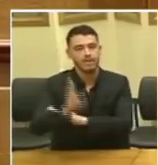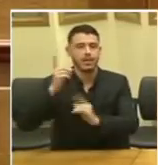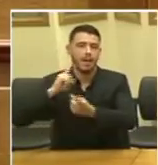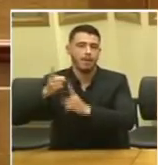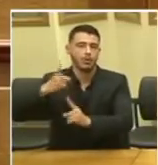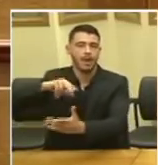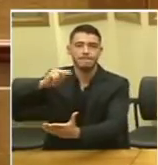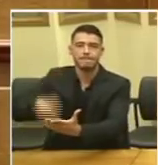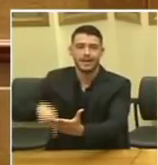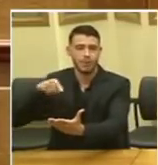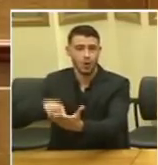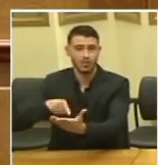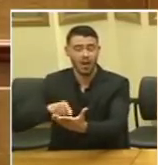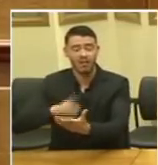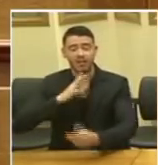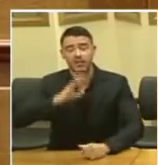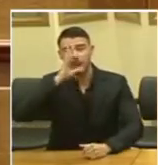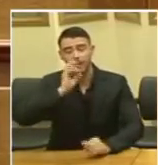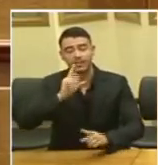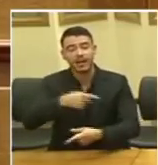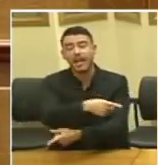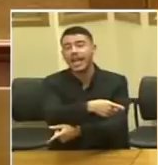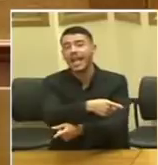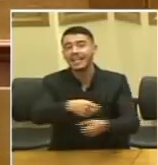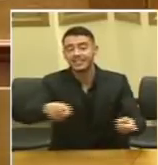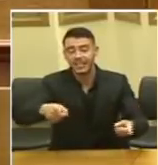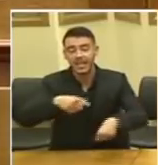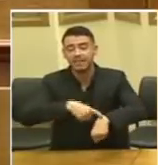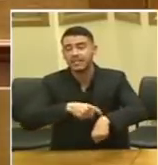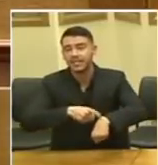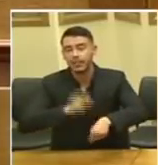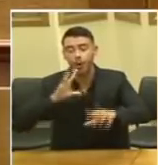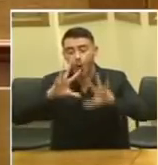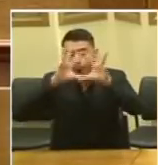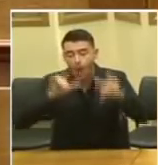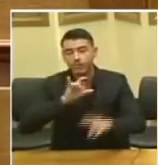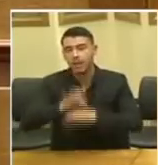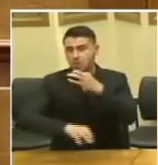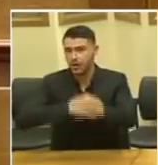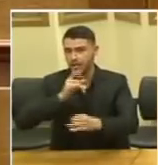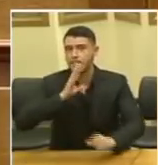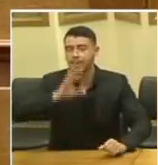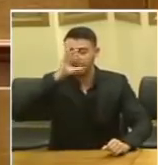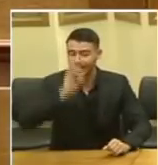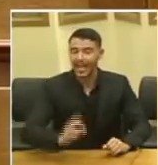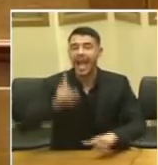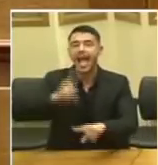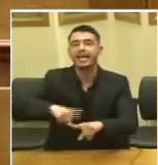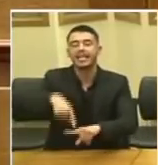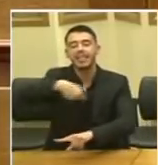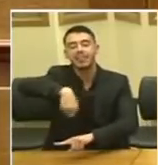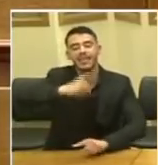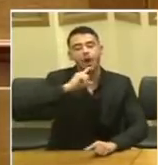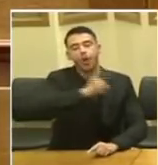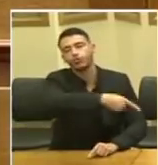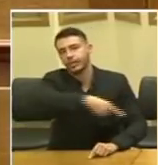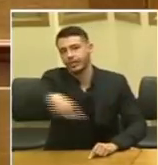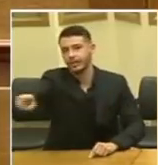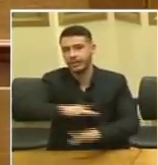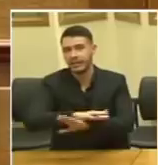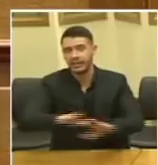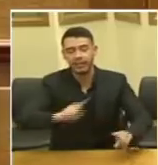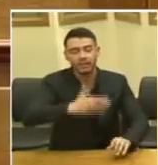οποία στηριχθήκατε εσείς και άλλοι θα παταχθεί μέσα από την ελληνική δικαιοσύνη και δεν θα προστατευτεί κανένας.